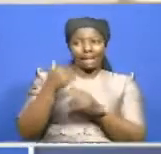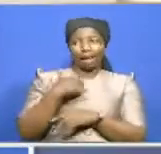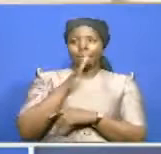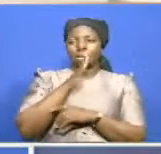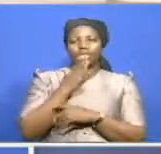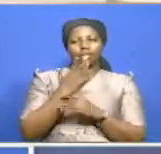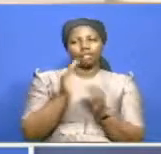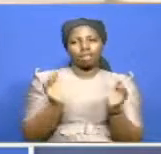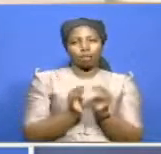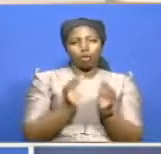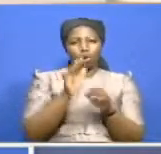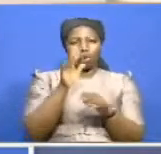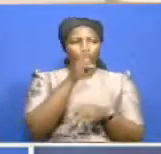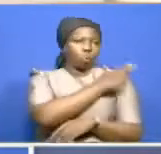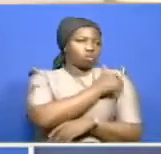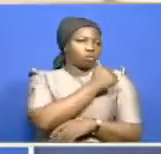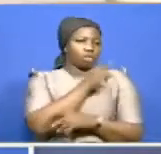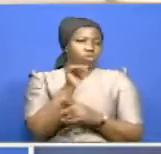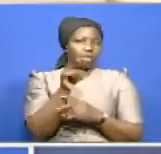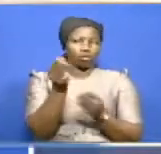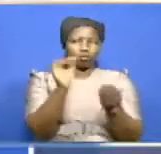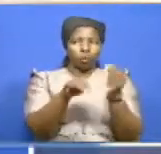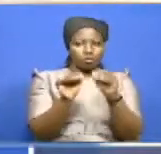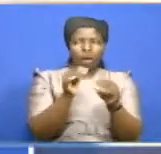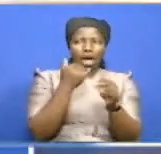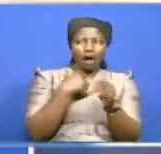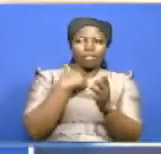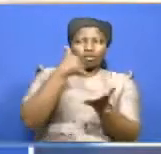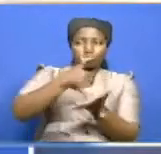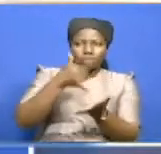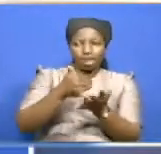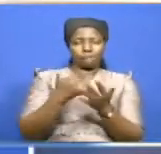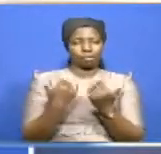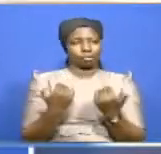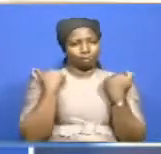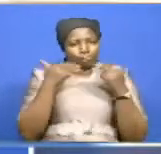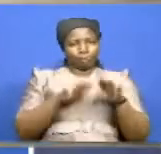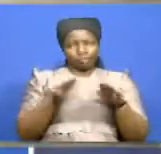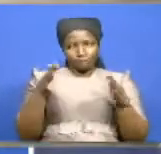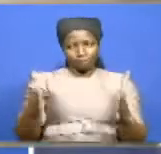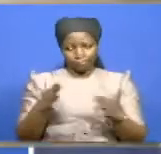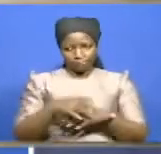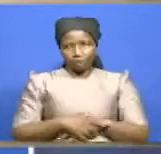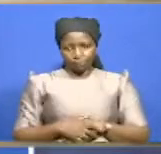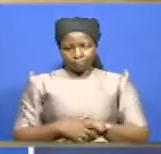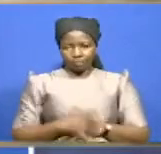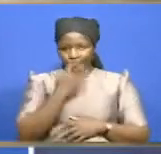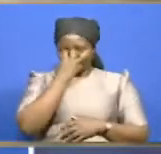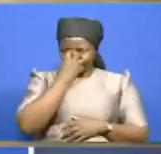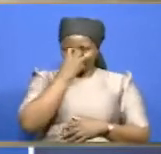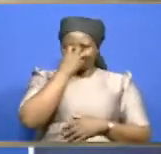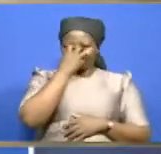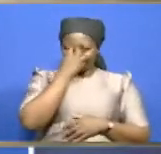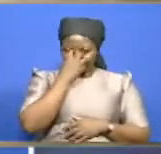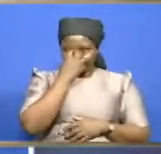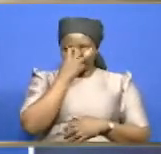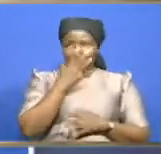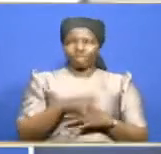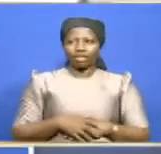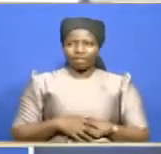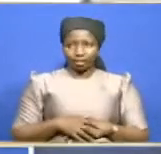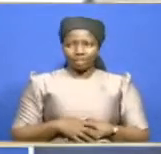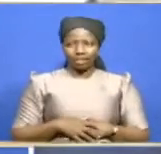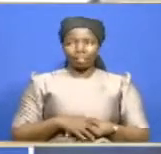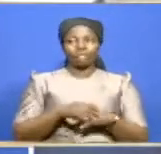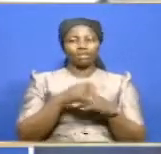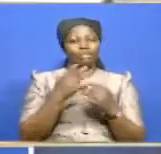hospitals. Mchango huo ulijumuisha vitanda, vifaa vya hewa vya oksijeni, mitambo ya watoto waliozaliwa kabla ya